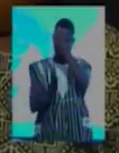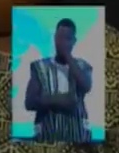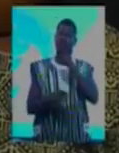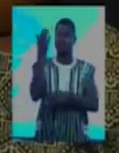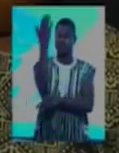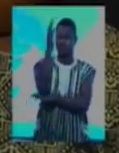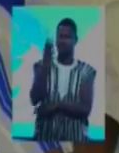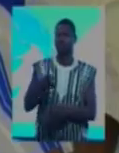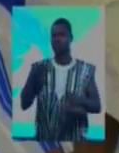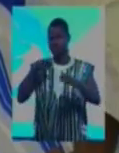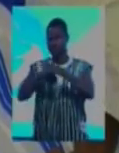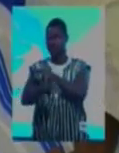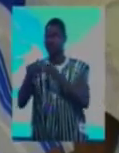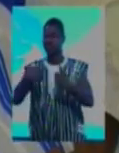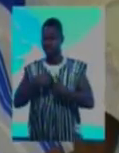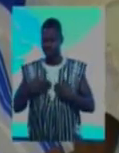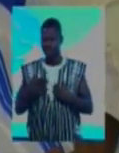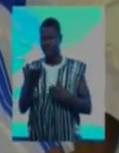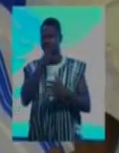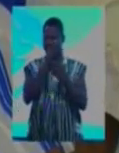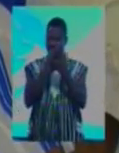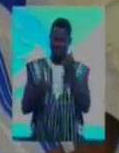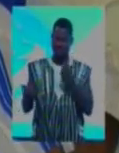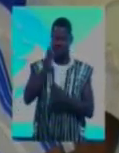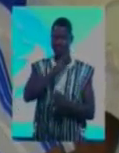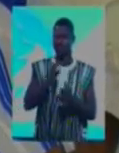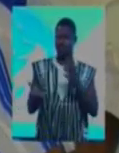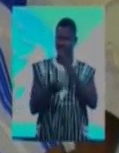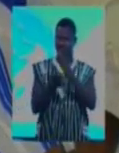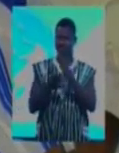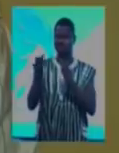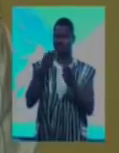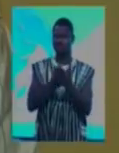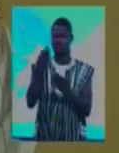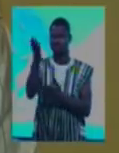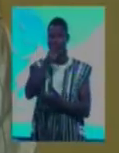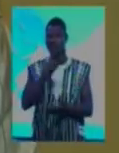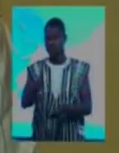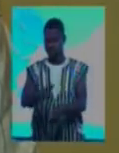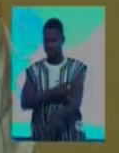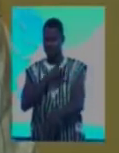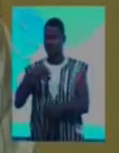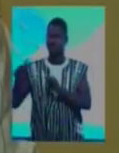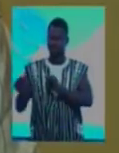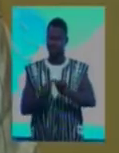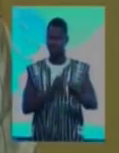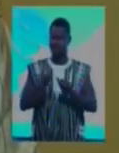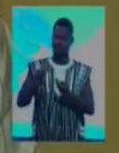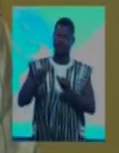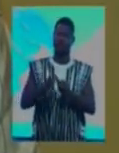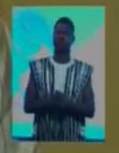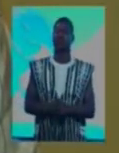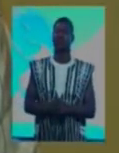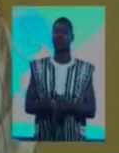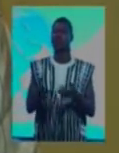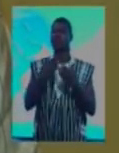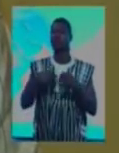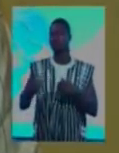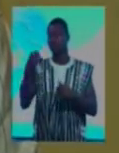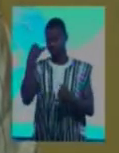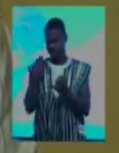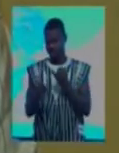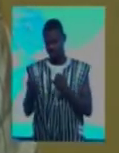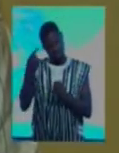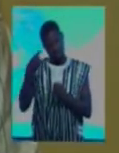le pâturage illégal, l'absence d'un mécanisme de financement durable, des activités inhérentes aux aires protégées et enfin